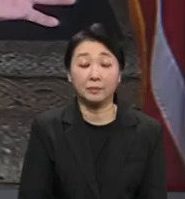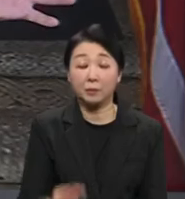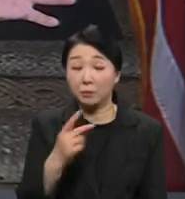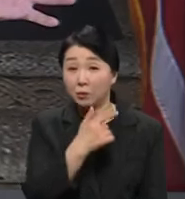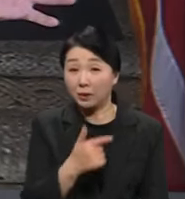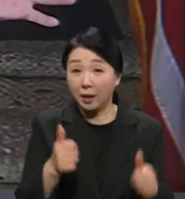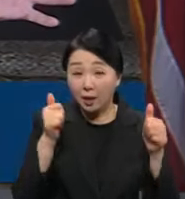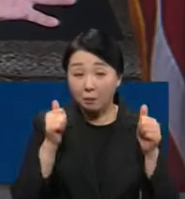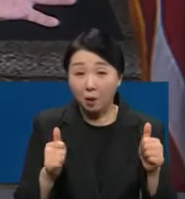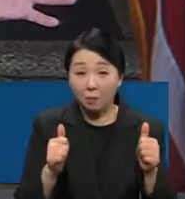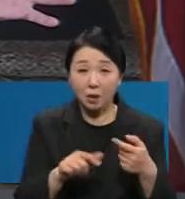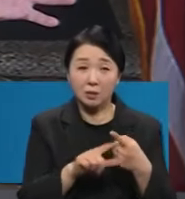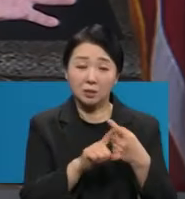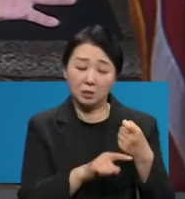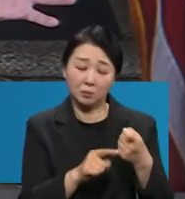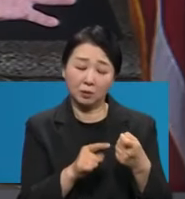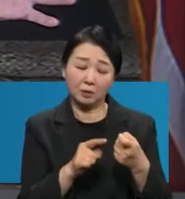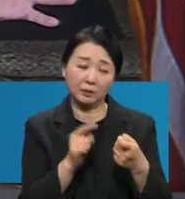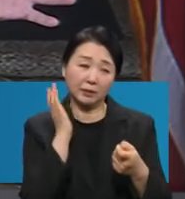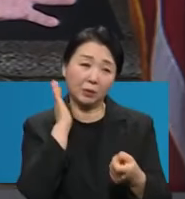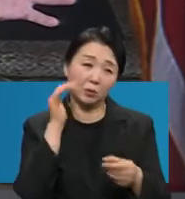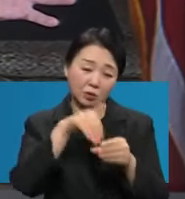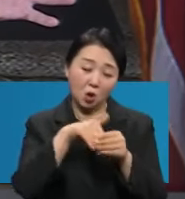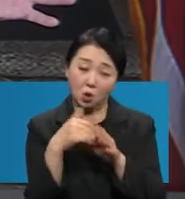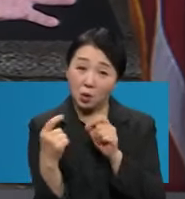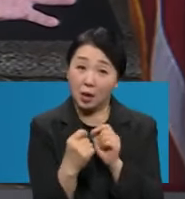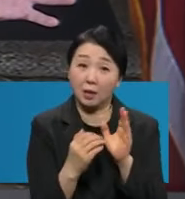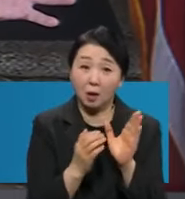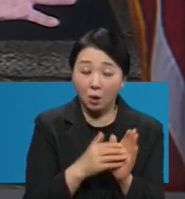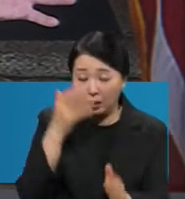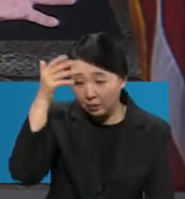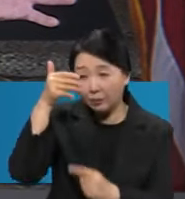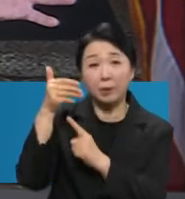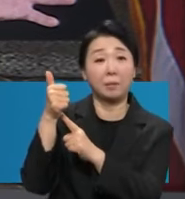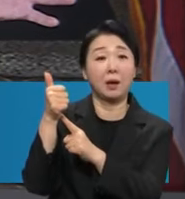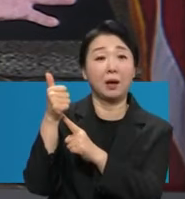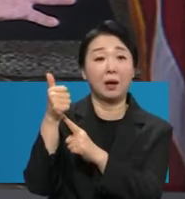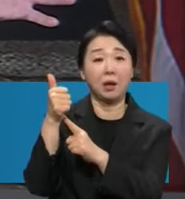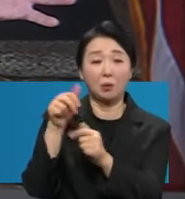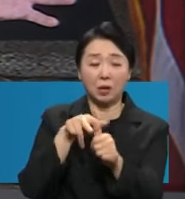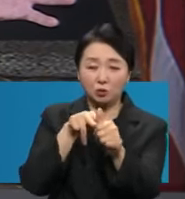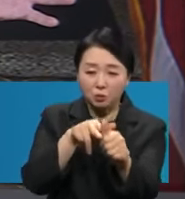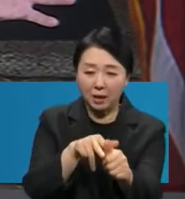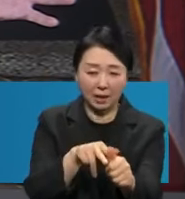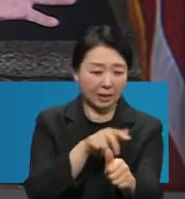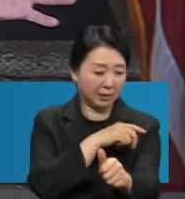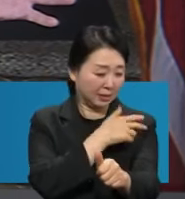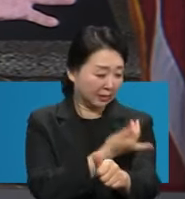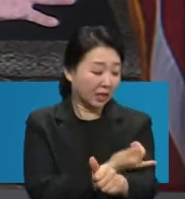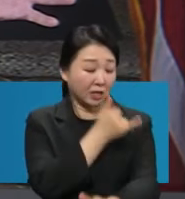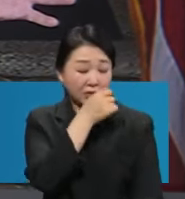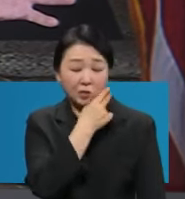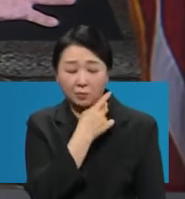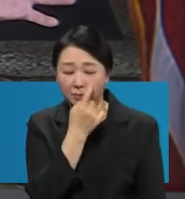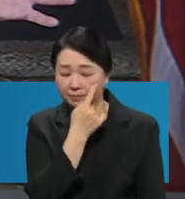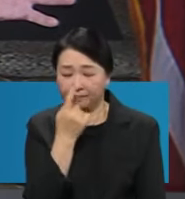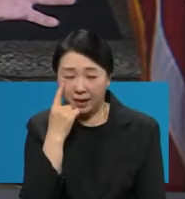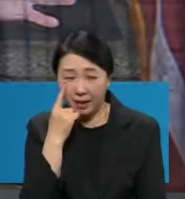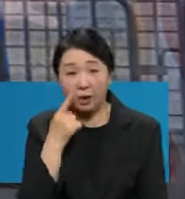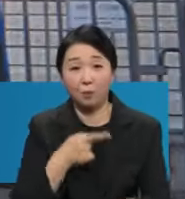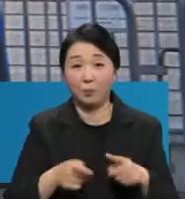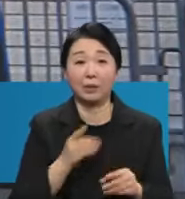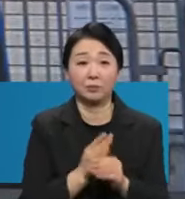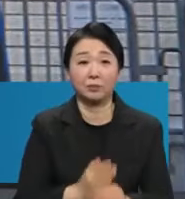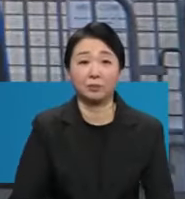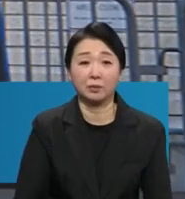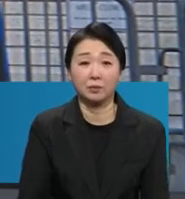미국 대법원이 11월 대선을 앞두고 도널드 트럼프 전 대통령이 출마 자격이 있는지 판단하기 위한 심리를 본격